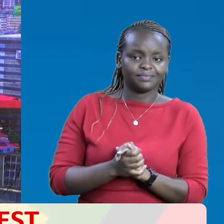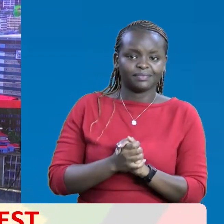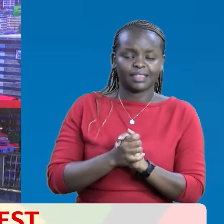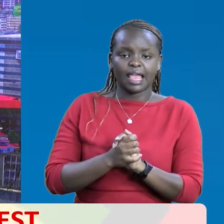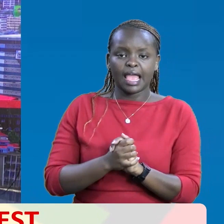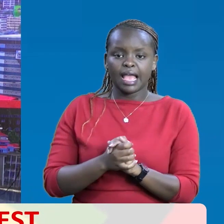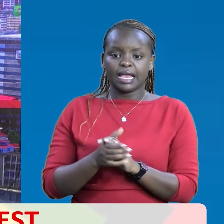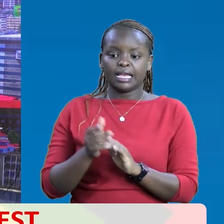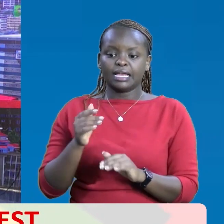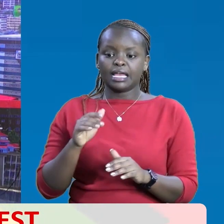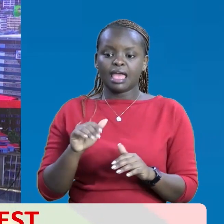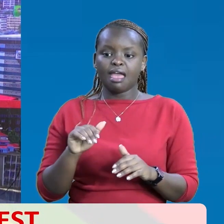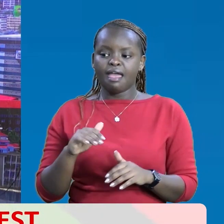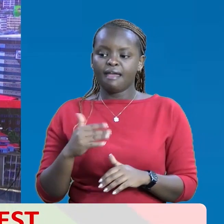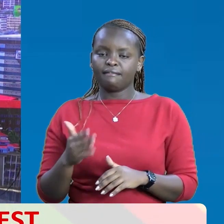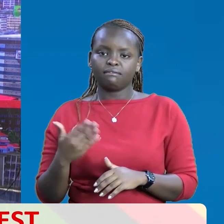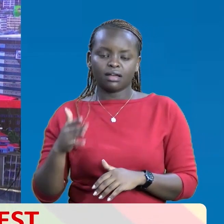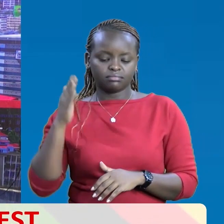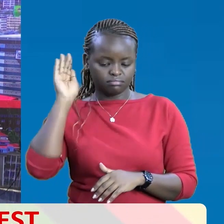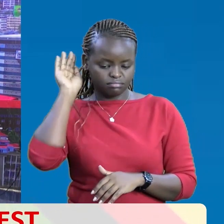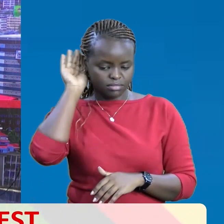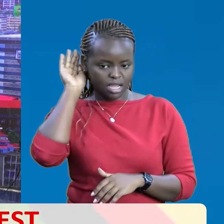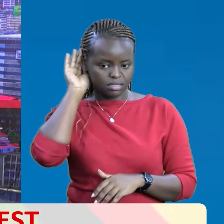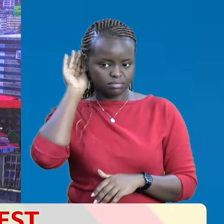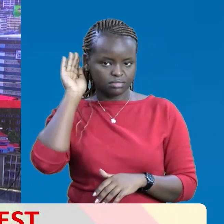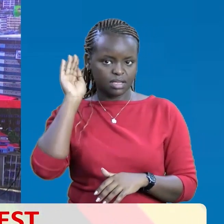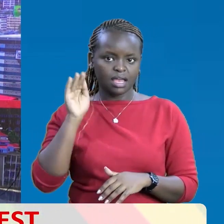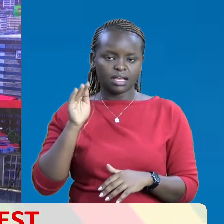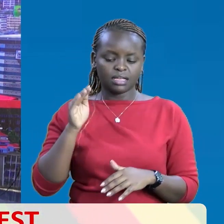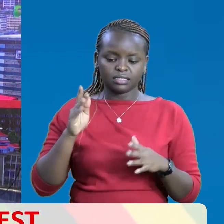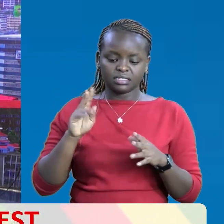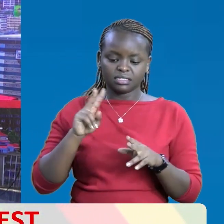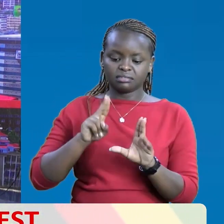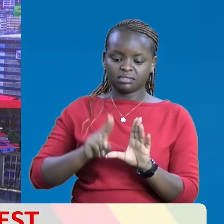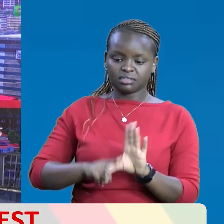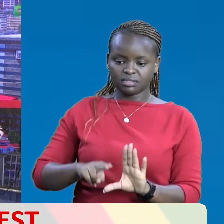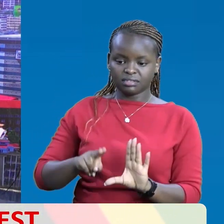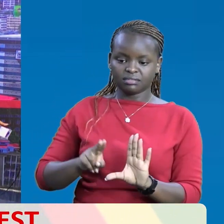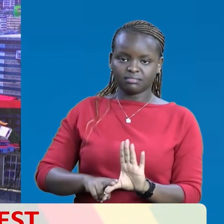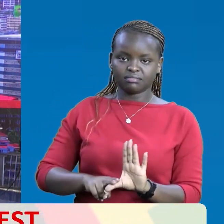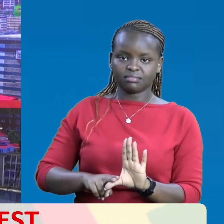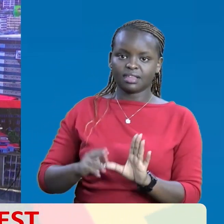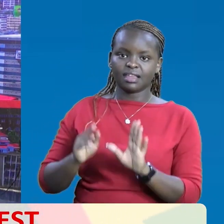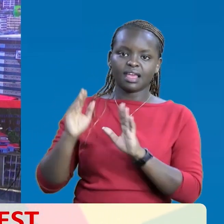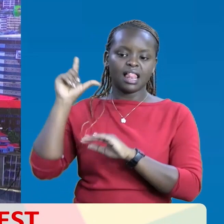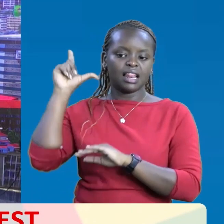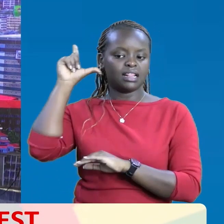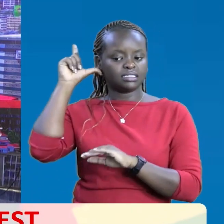umewahi cheki msemeka team anasikiza reggae, by the way jamaa atananga smartphone.